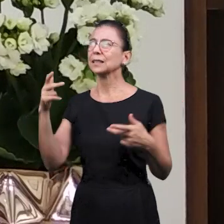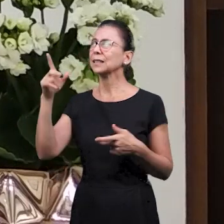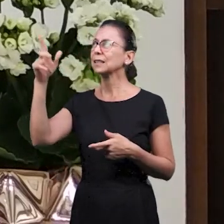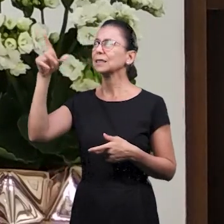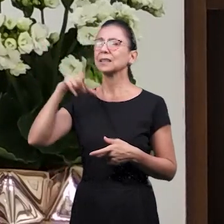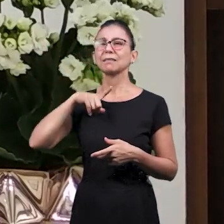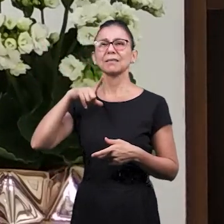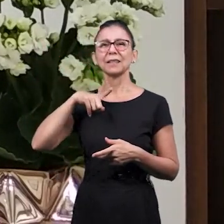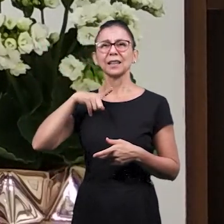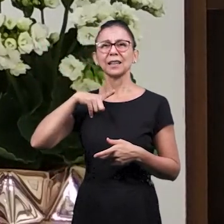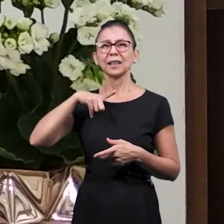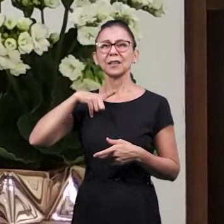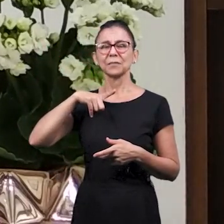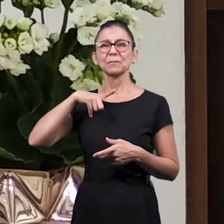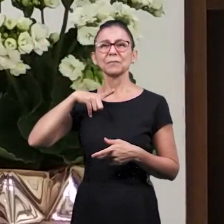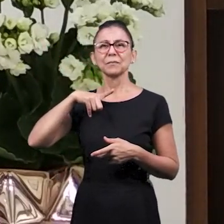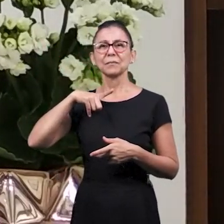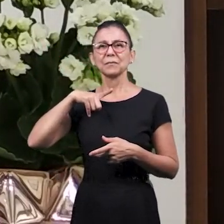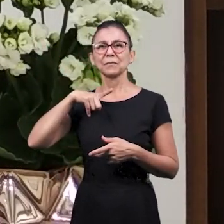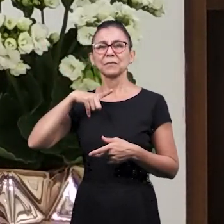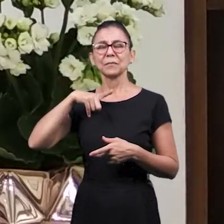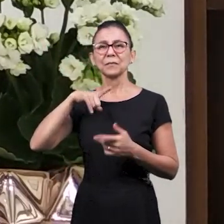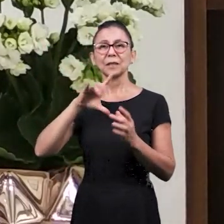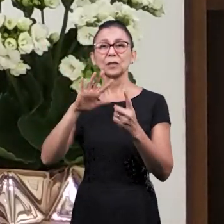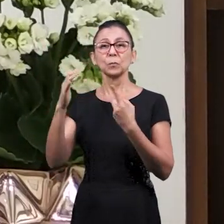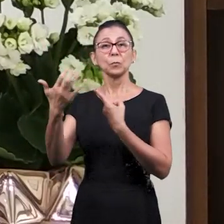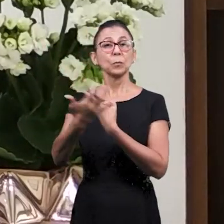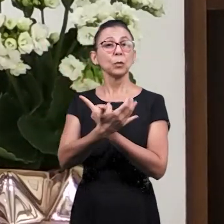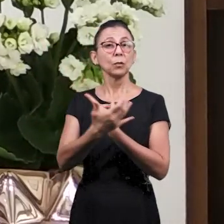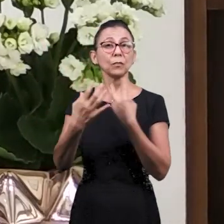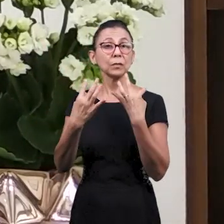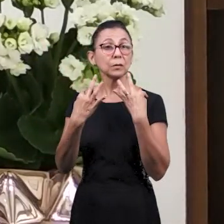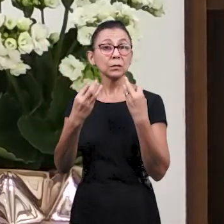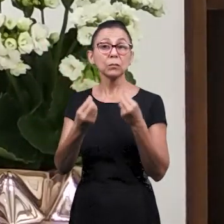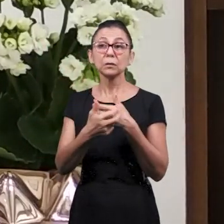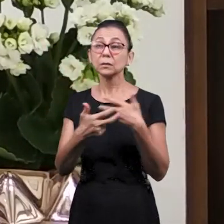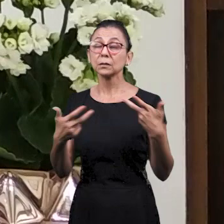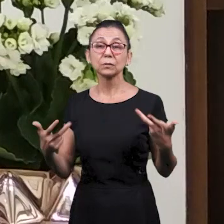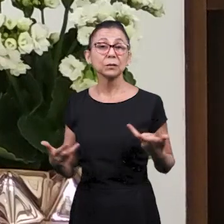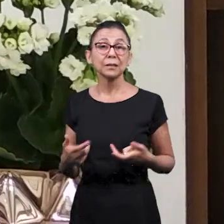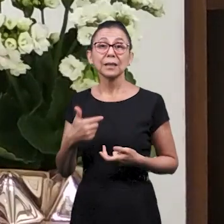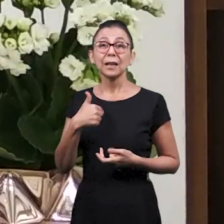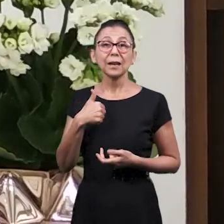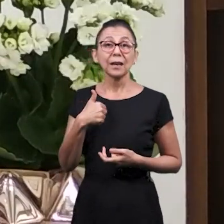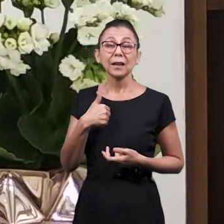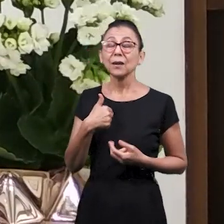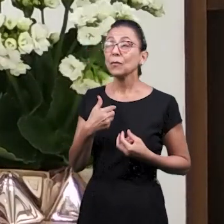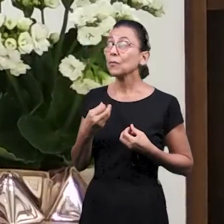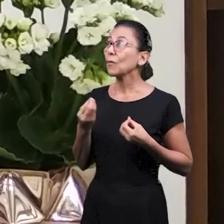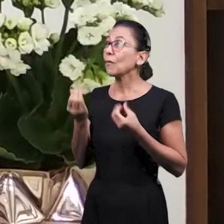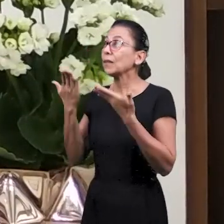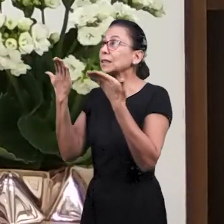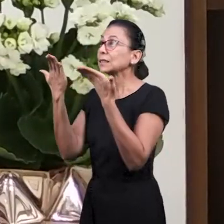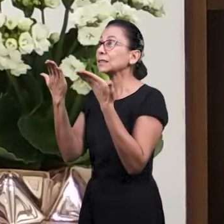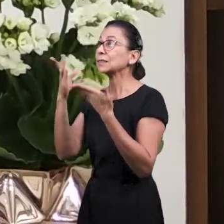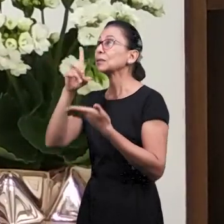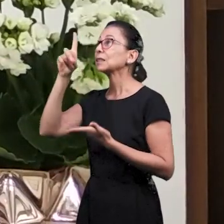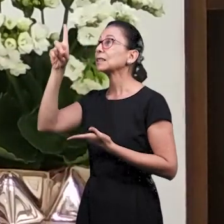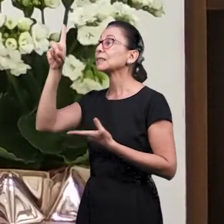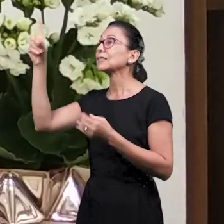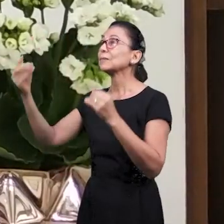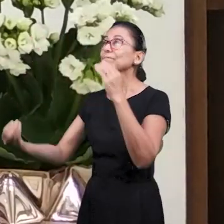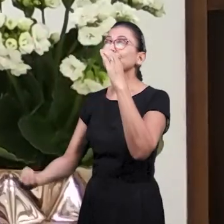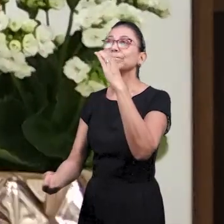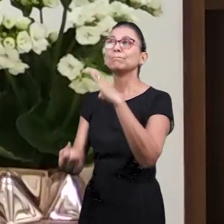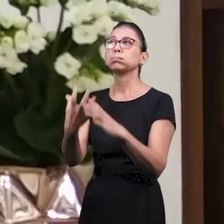Он сотворил все. Что мы можем воздать этому Богу, Творцу?